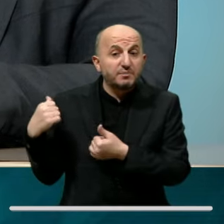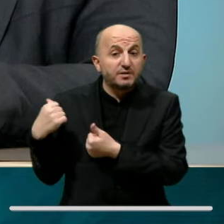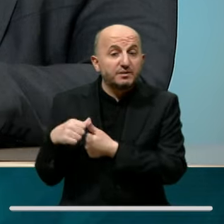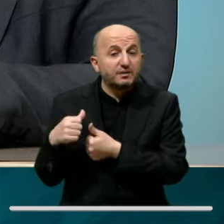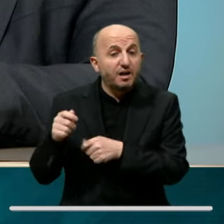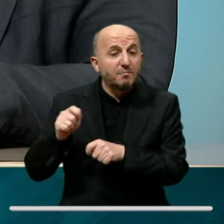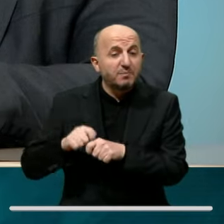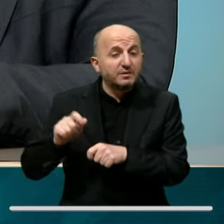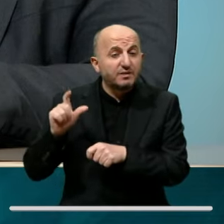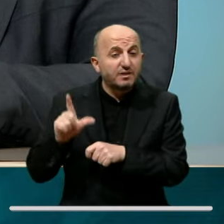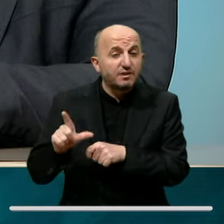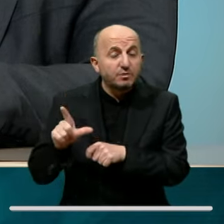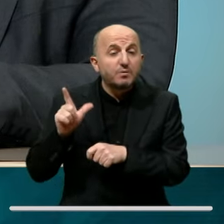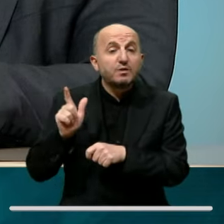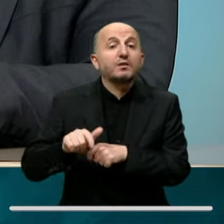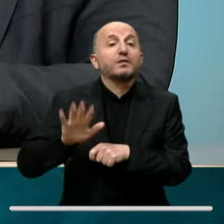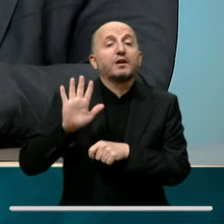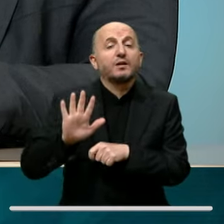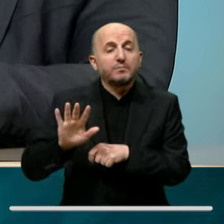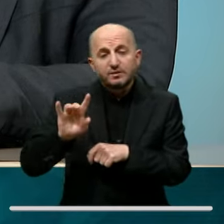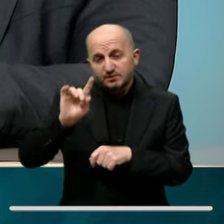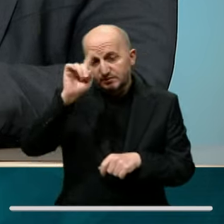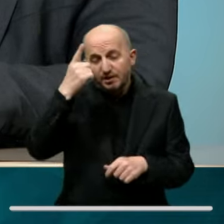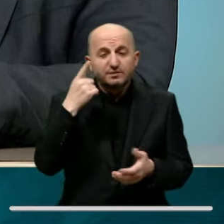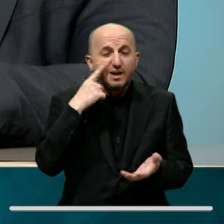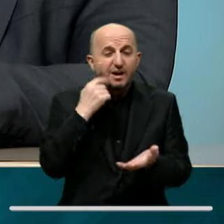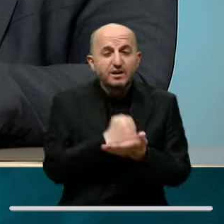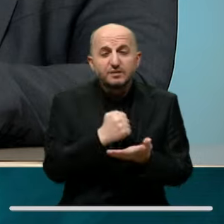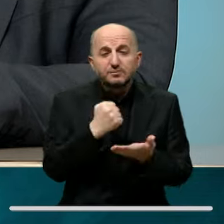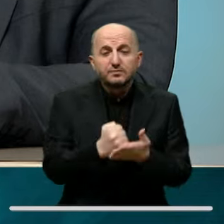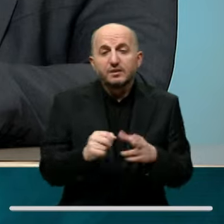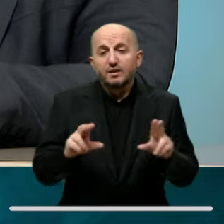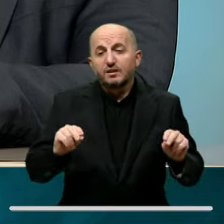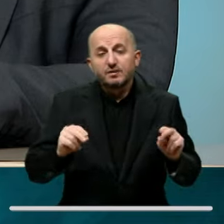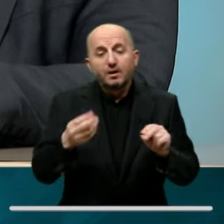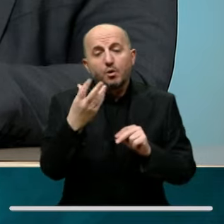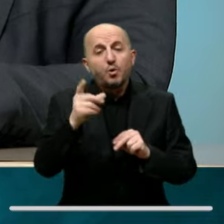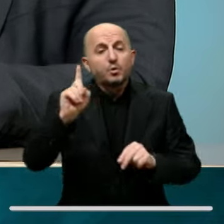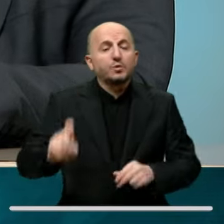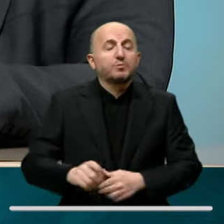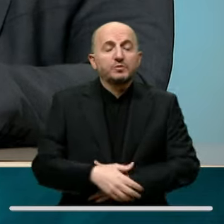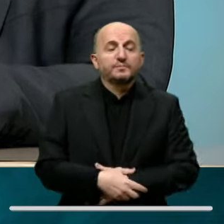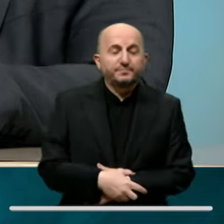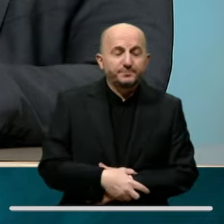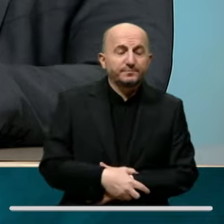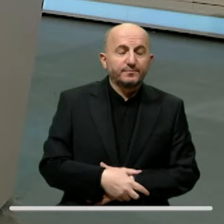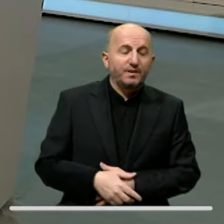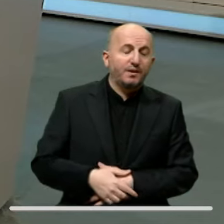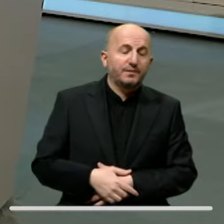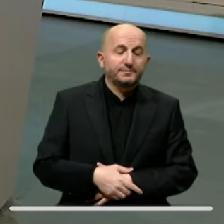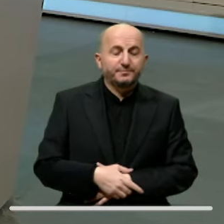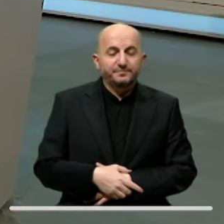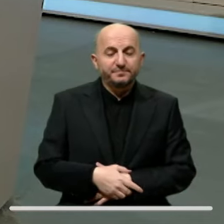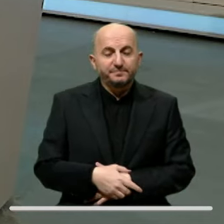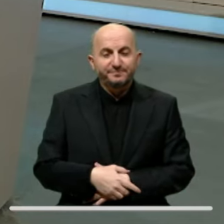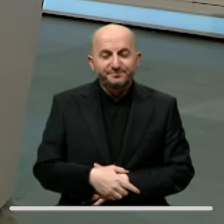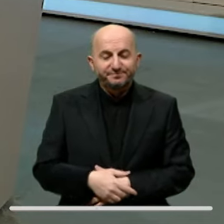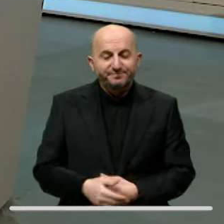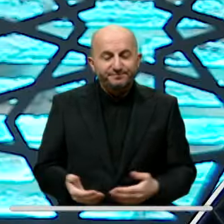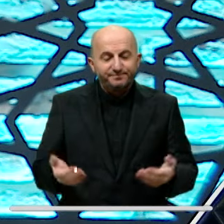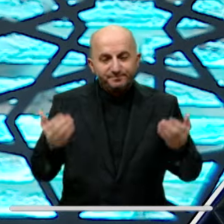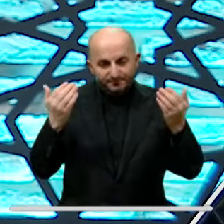mu? Gerekmiyorsa da sadece resmi nikah yeterli olur mu? Peki efendim. Rabbimiz kolaylıklar versin. Biz teşekkür ederiz.